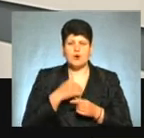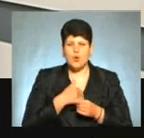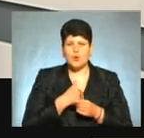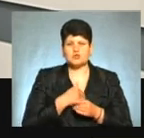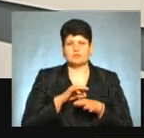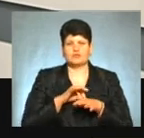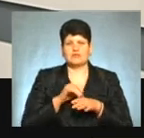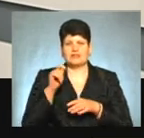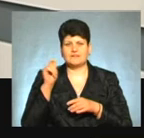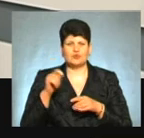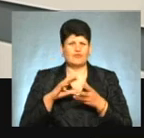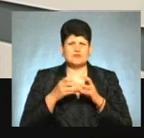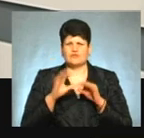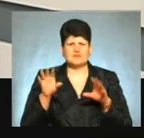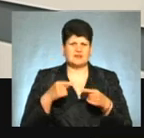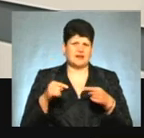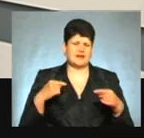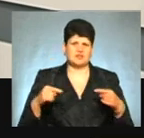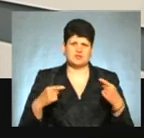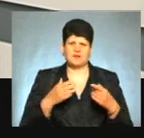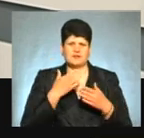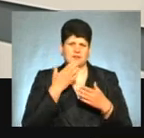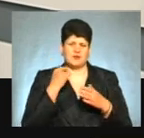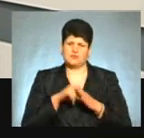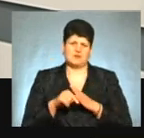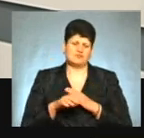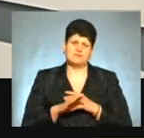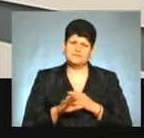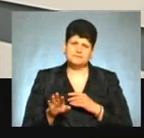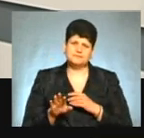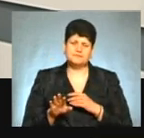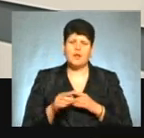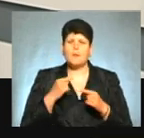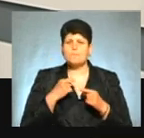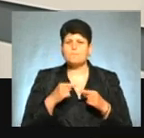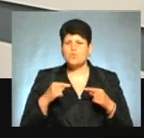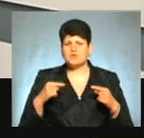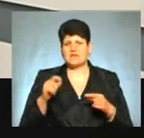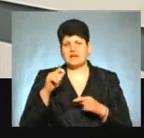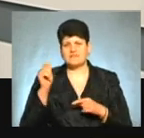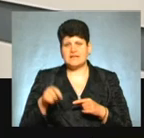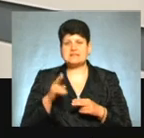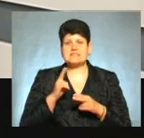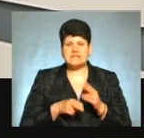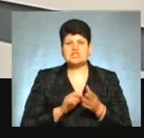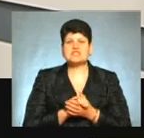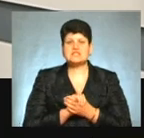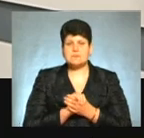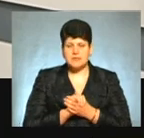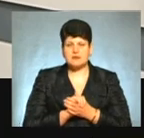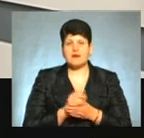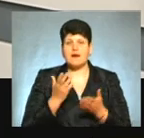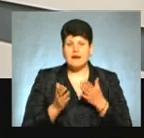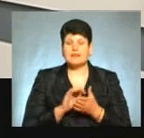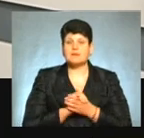війни, висновки всіх решт, в принципі, в великому рахунку не грають ролі. Будь-яка війна закінчується миром. Але мир – це то,